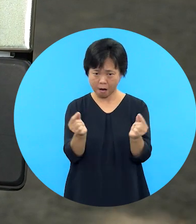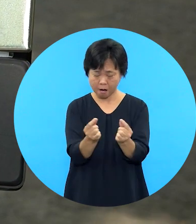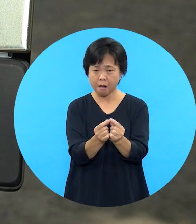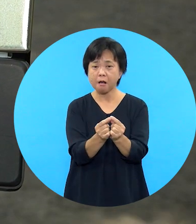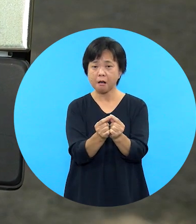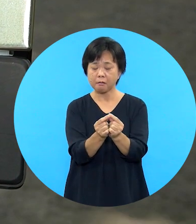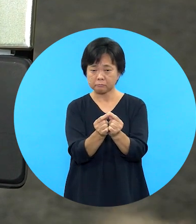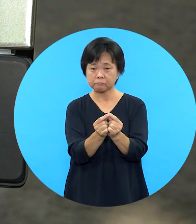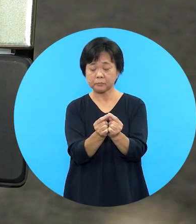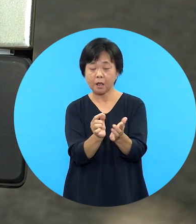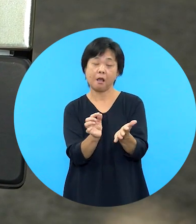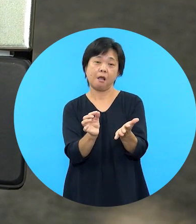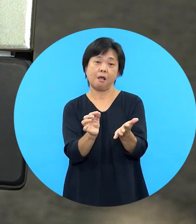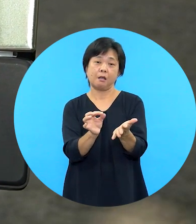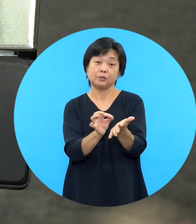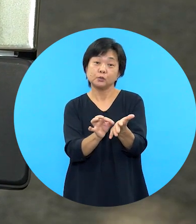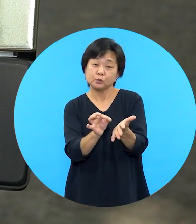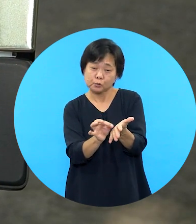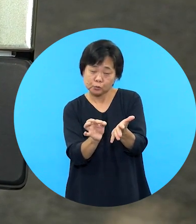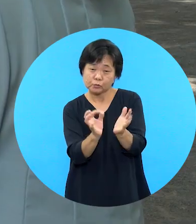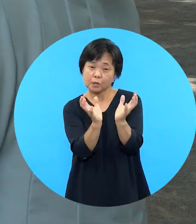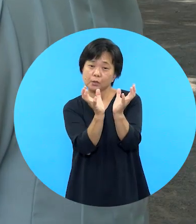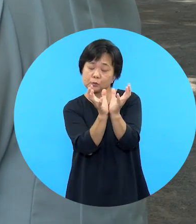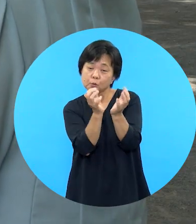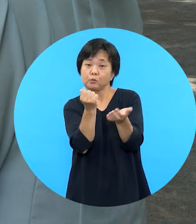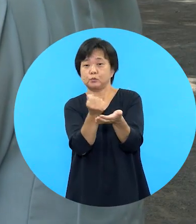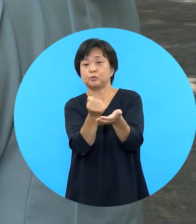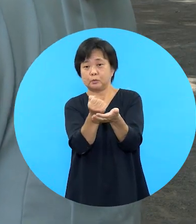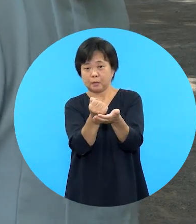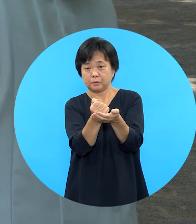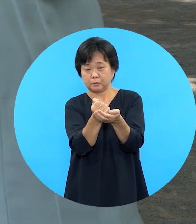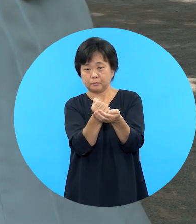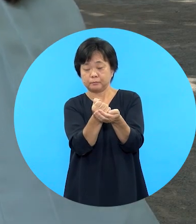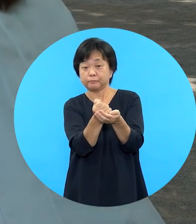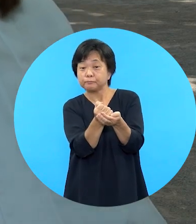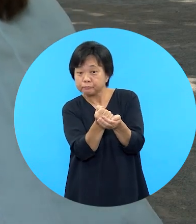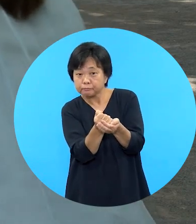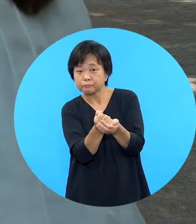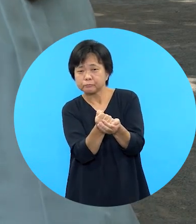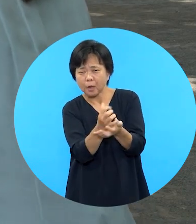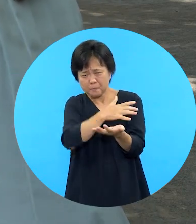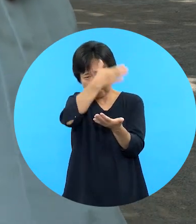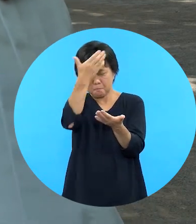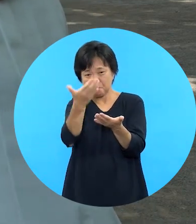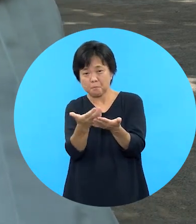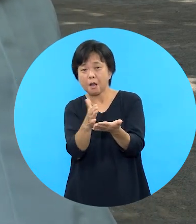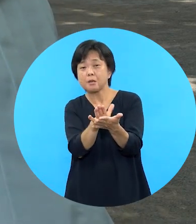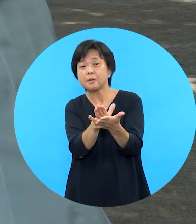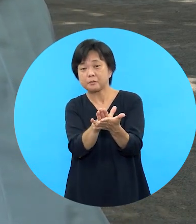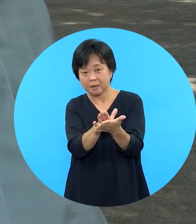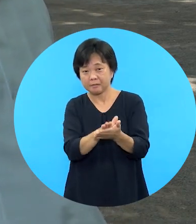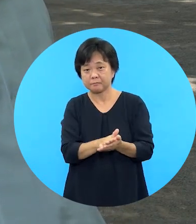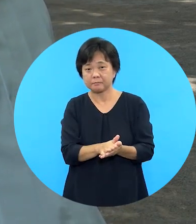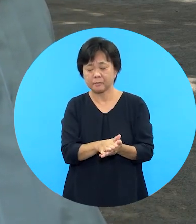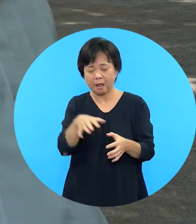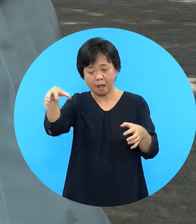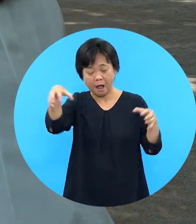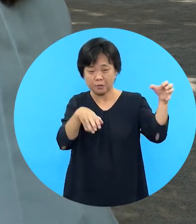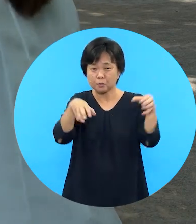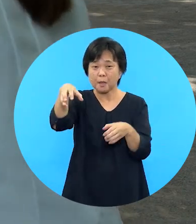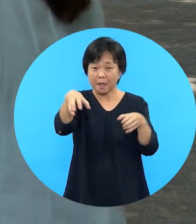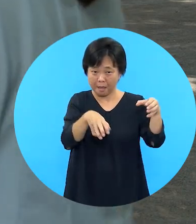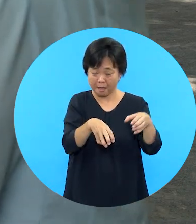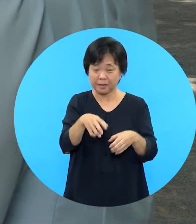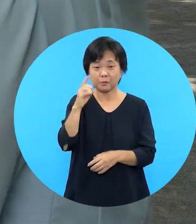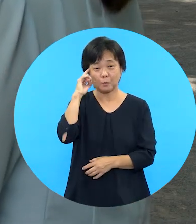こういったハンガーを使って巣を作ることが多いです。 それにしてもすごい量ですね。 そうですね。あちこちからかき集めて